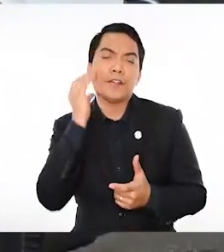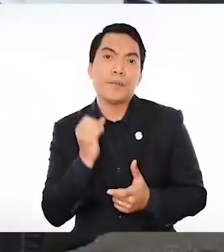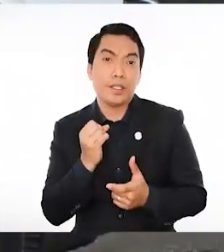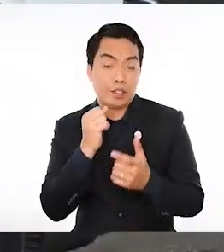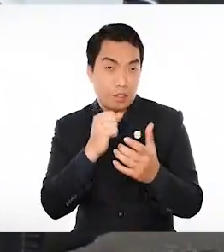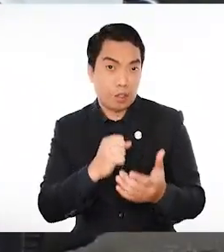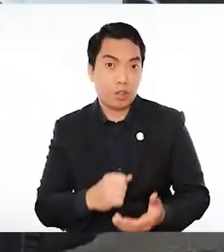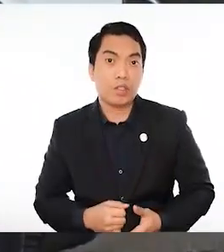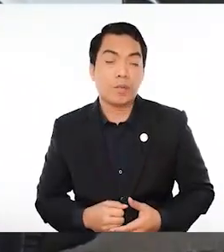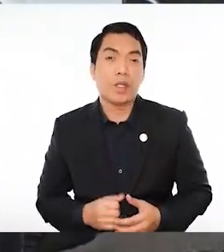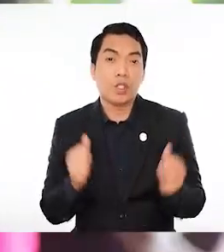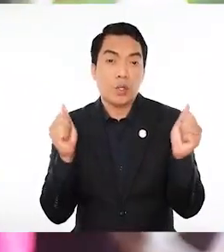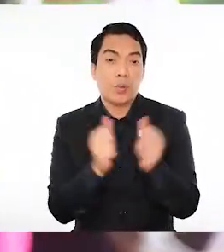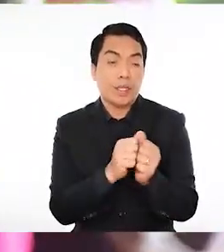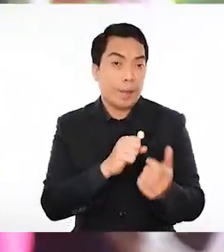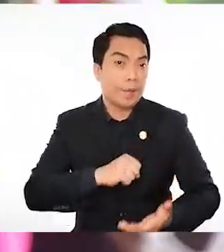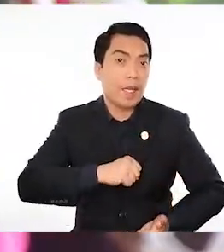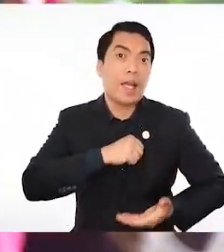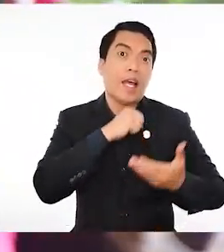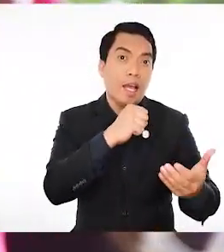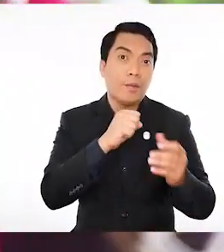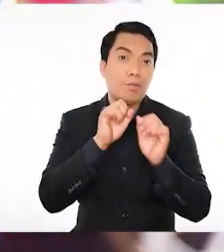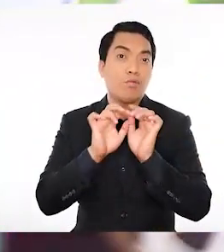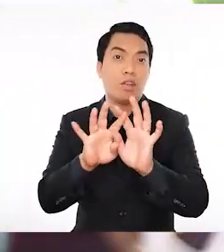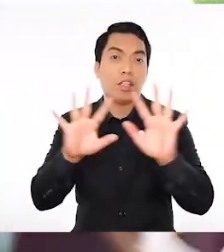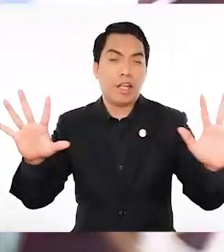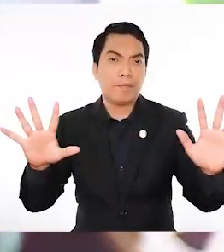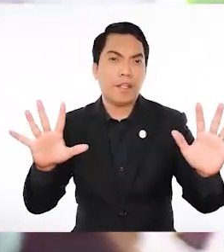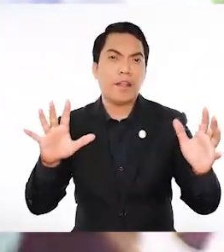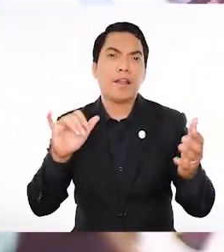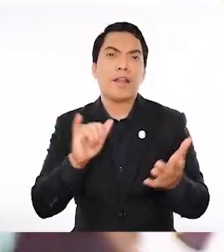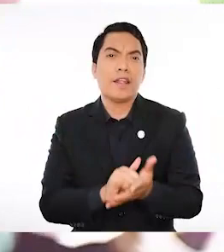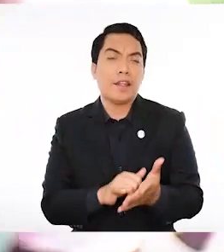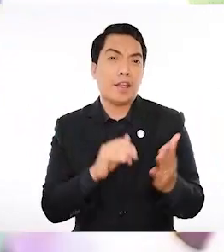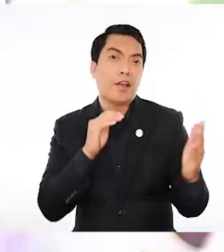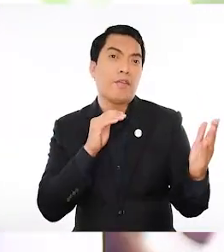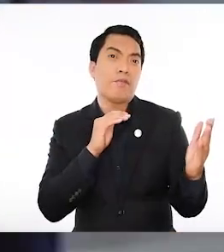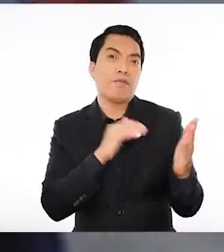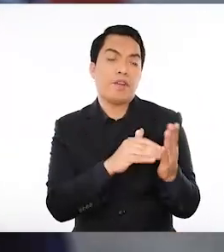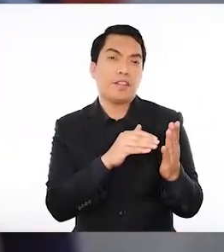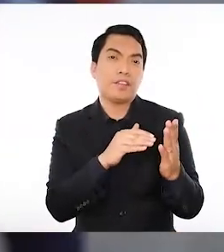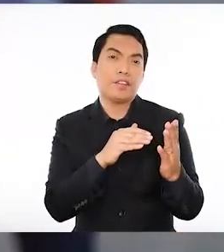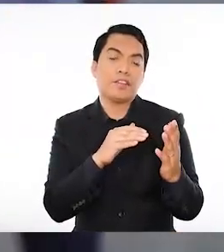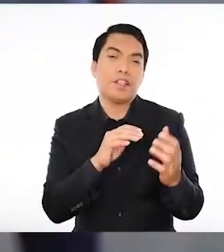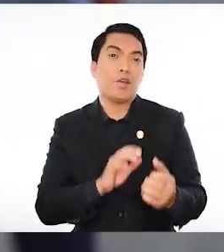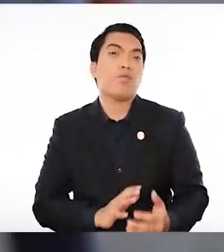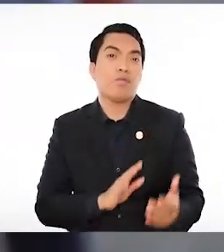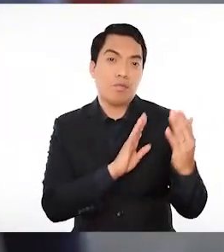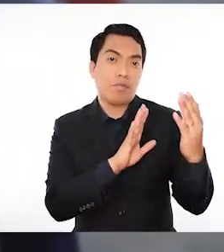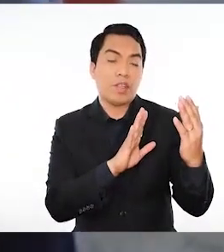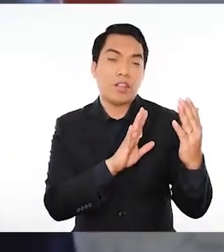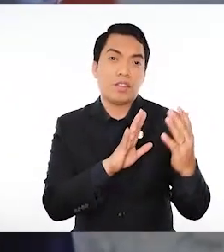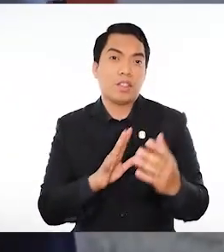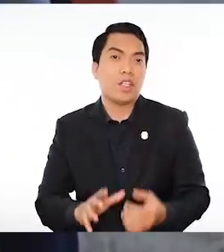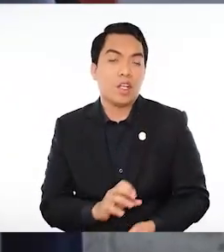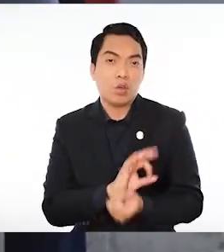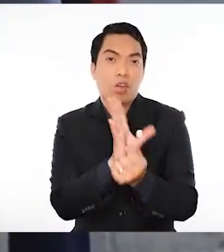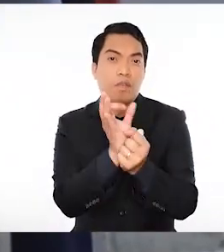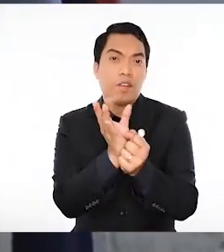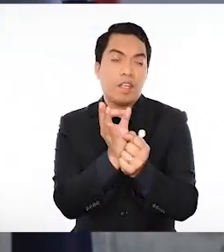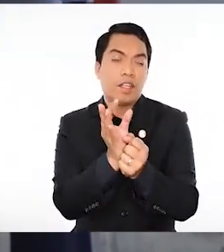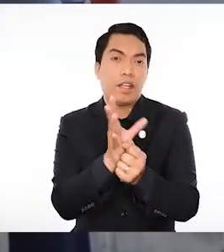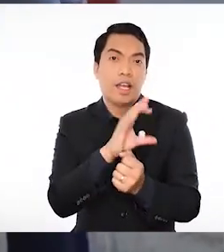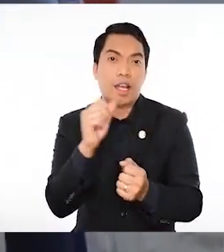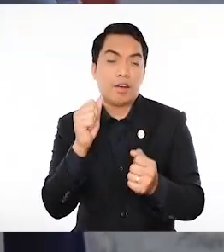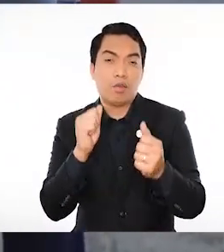pagtulong sa mga frontliners na silang pangunahing humaharap sa banta ng COVID-19 at bilang pagsunod na rin